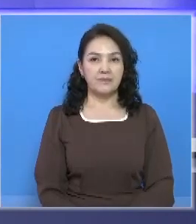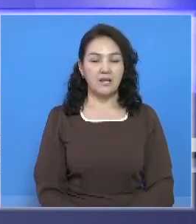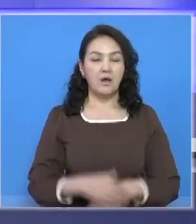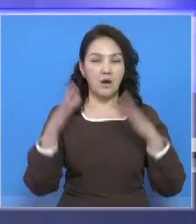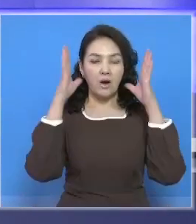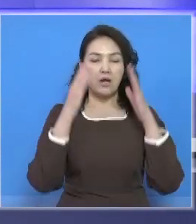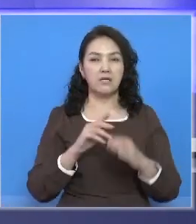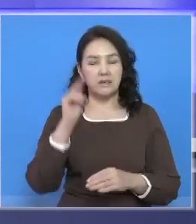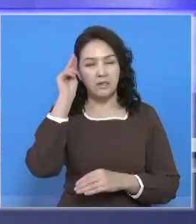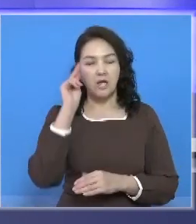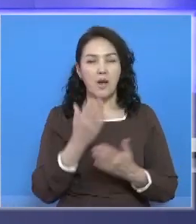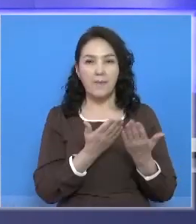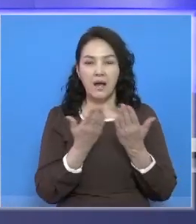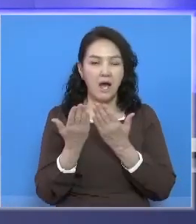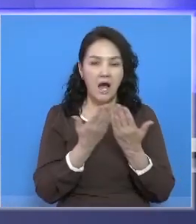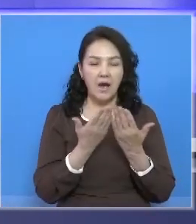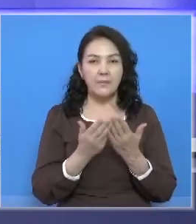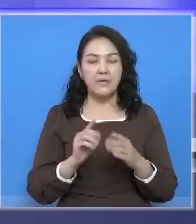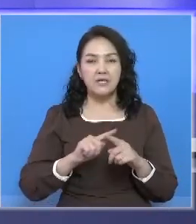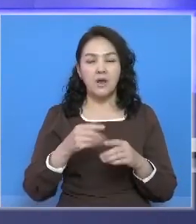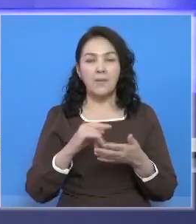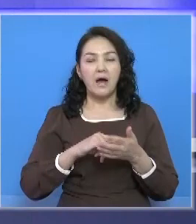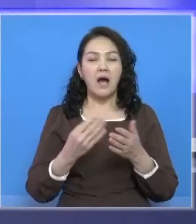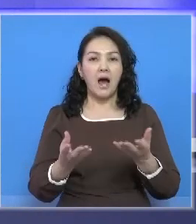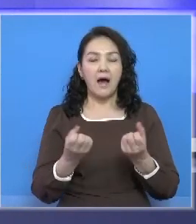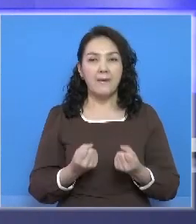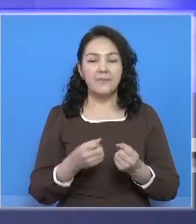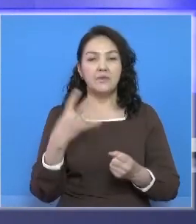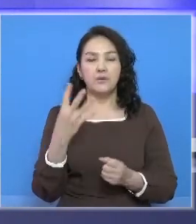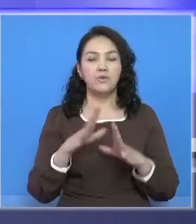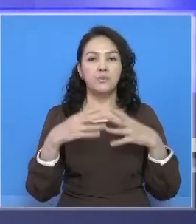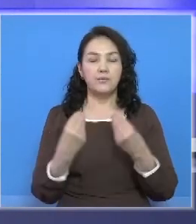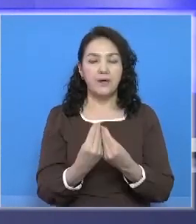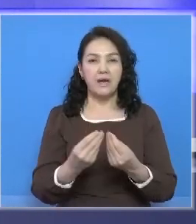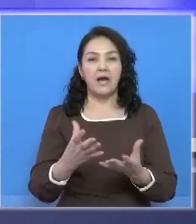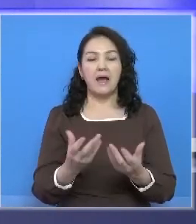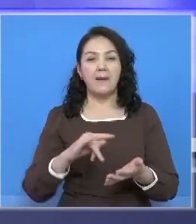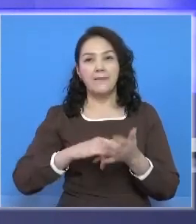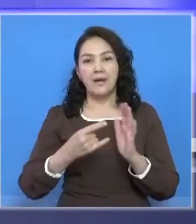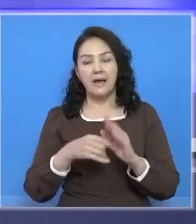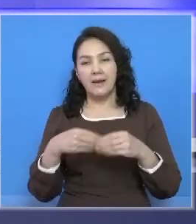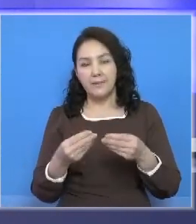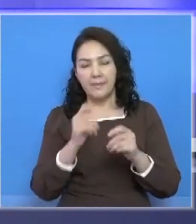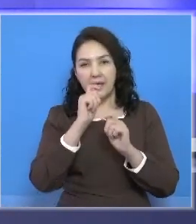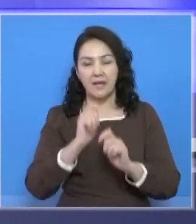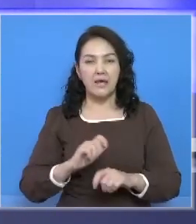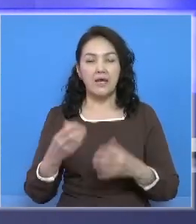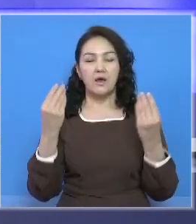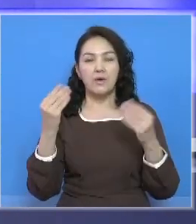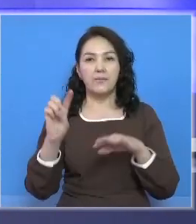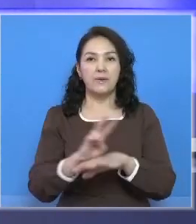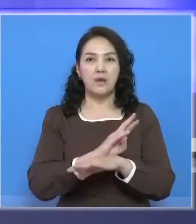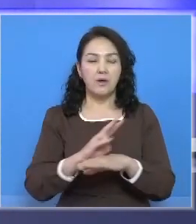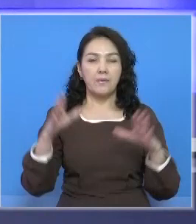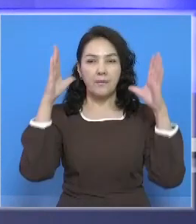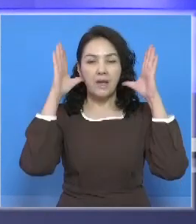Kur'an'da jatka aytkan Aktobelik Umraga joldama aldı. Sondayak 4 otbasına pätir berildi. Kasiyette Kadir tünge meşitke jiyılgan